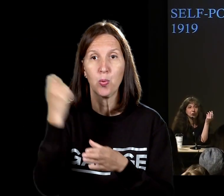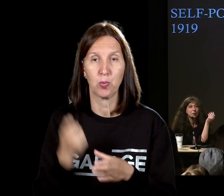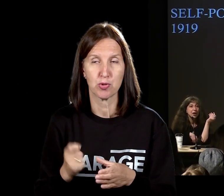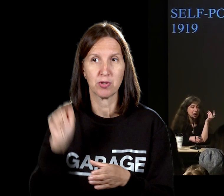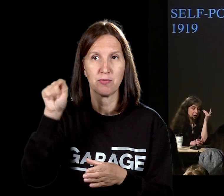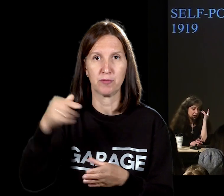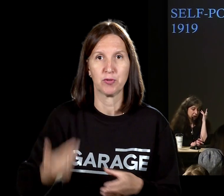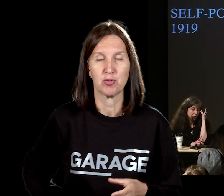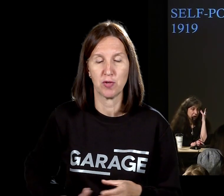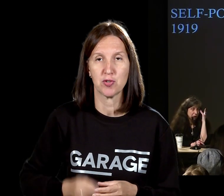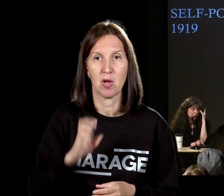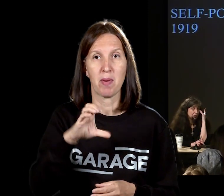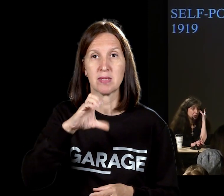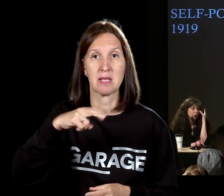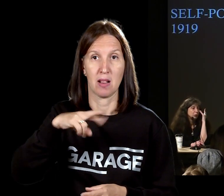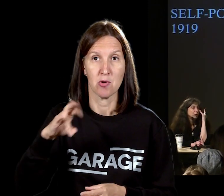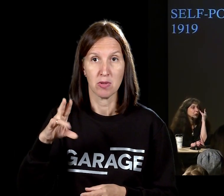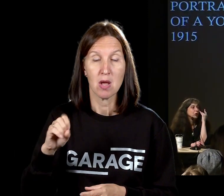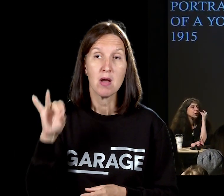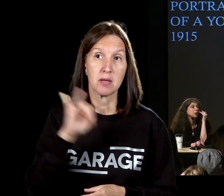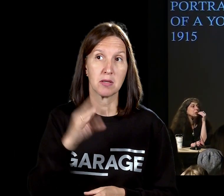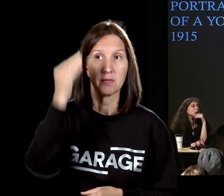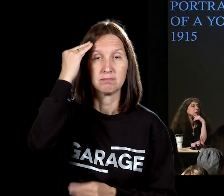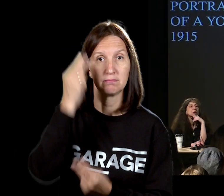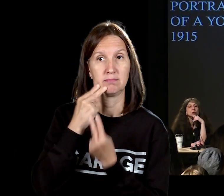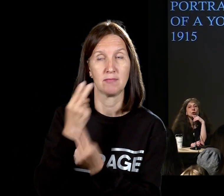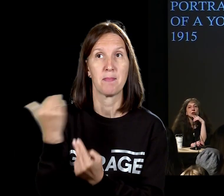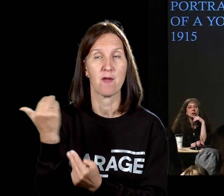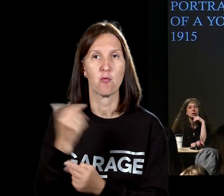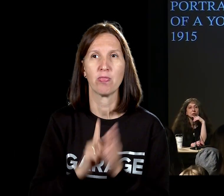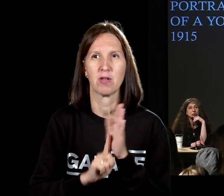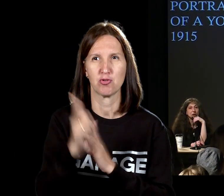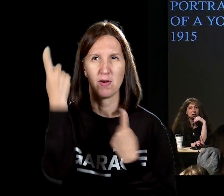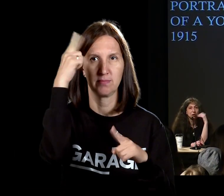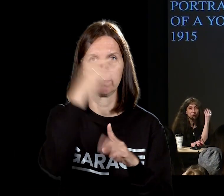в Барселоне. И, судя по его ранним работам,